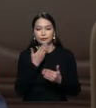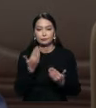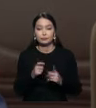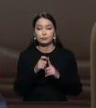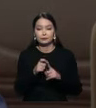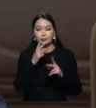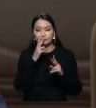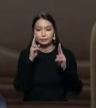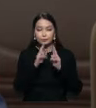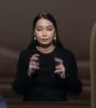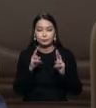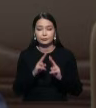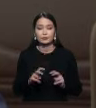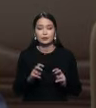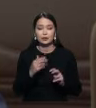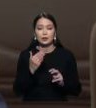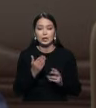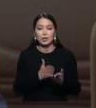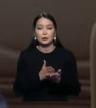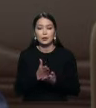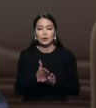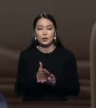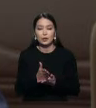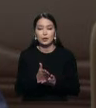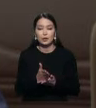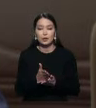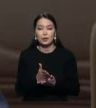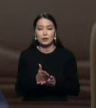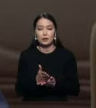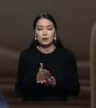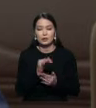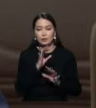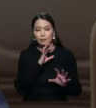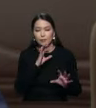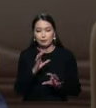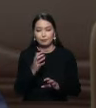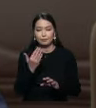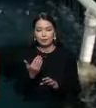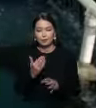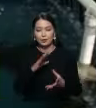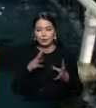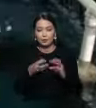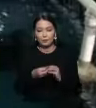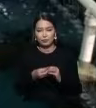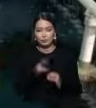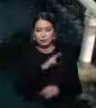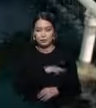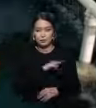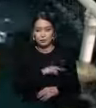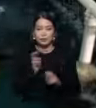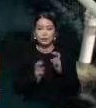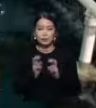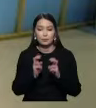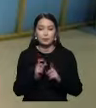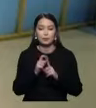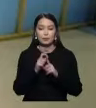меры стимулирования для абитуриентов направления аквакультуры и для последующих выпускников данной отрасли. Производители предлагают